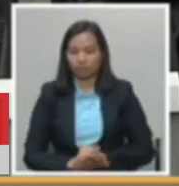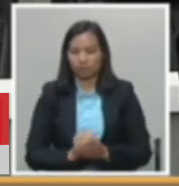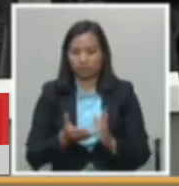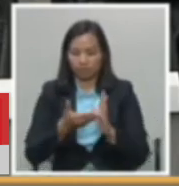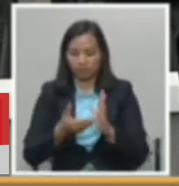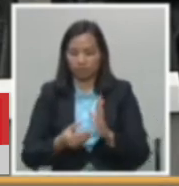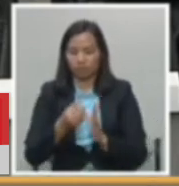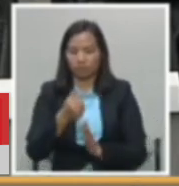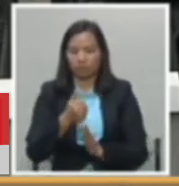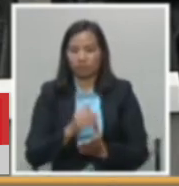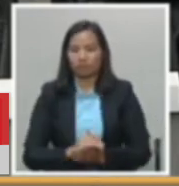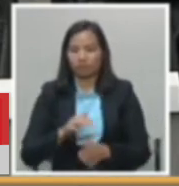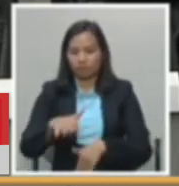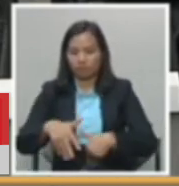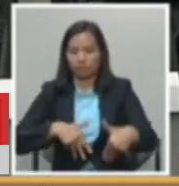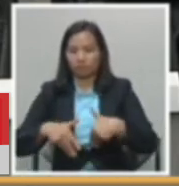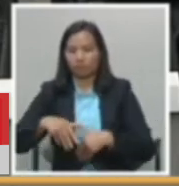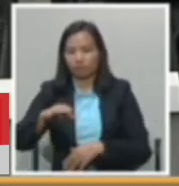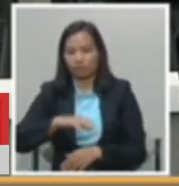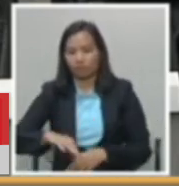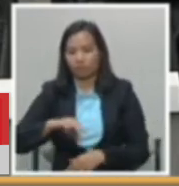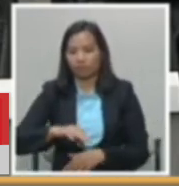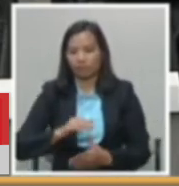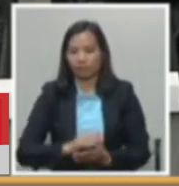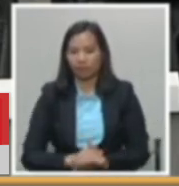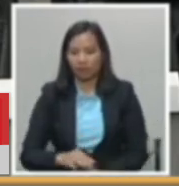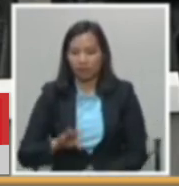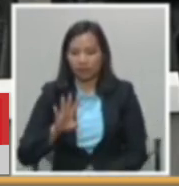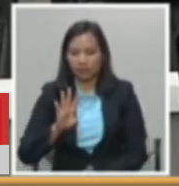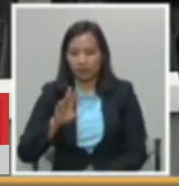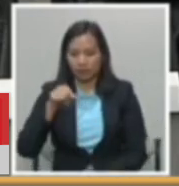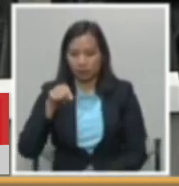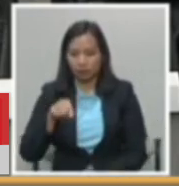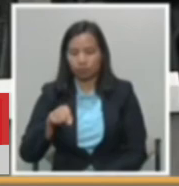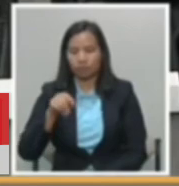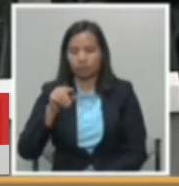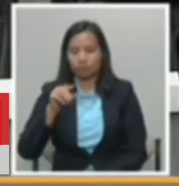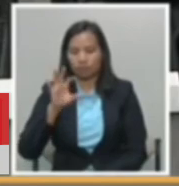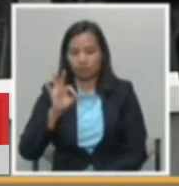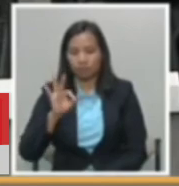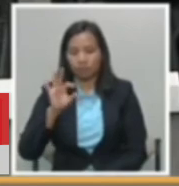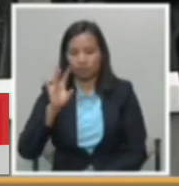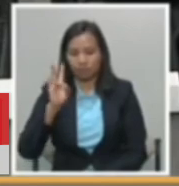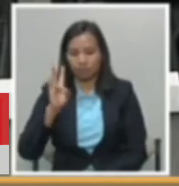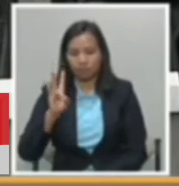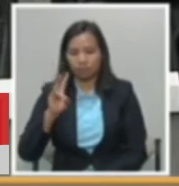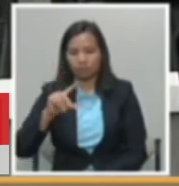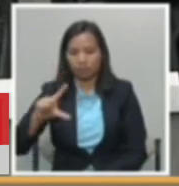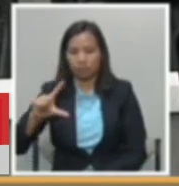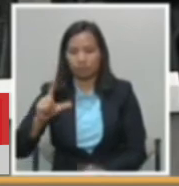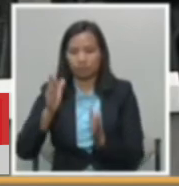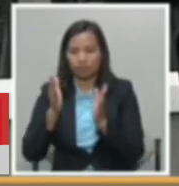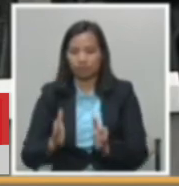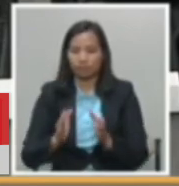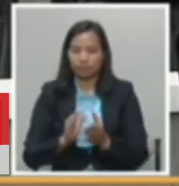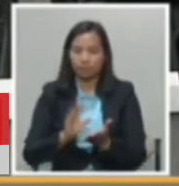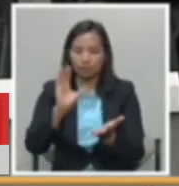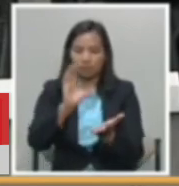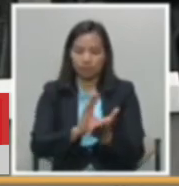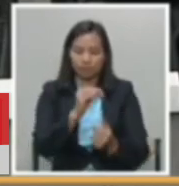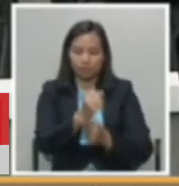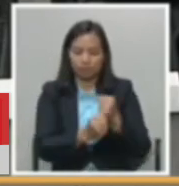ได้มีประชากรทั้งสิ้นนะครับ 4.97 ล้านคนงบประมาณปี